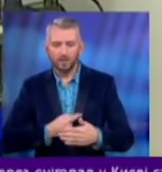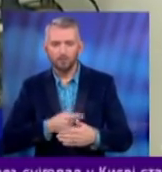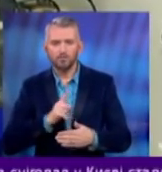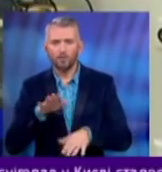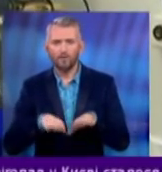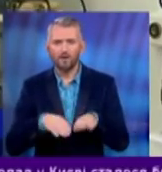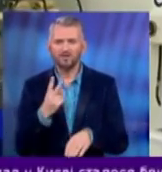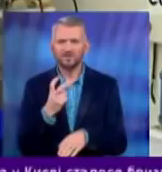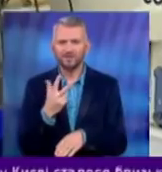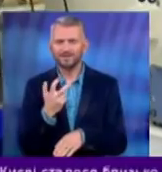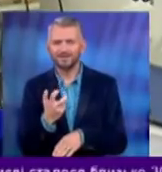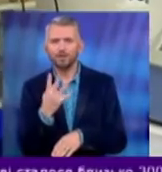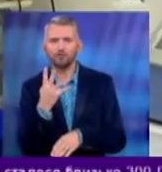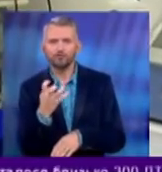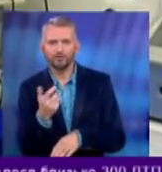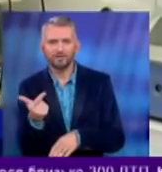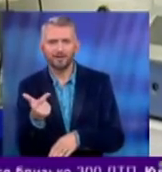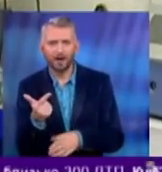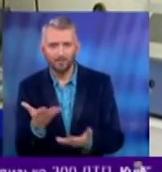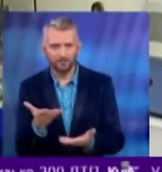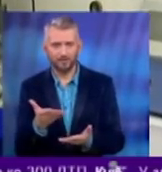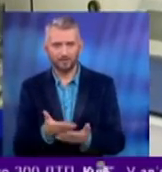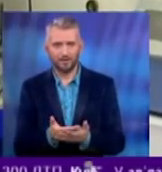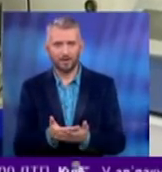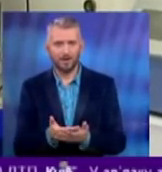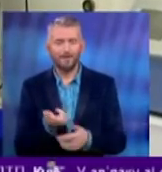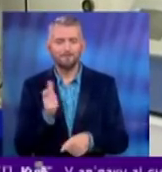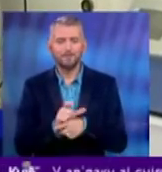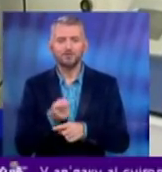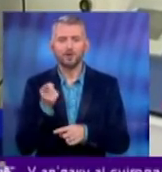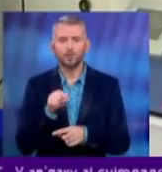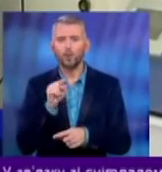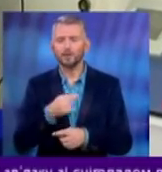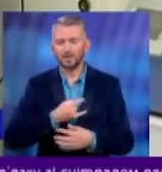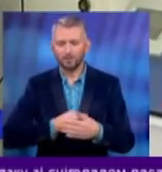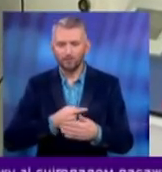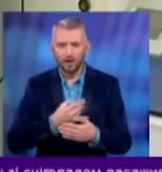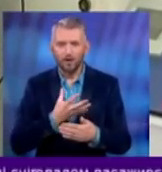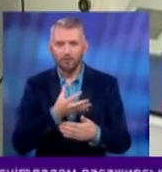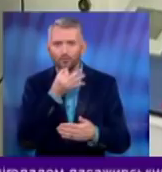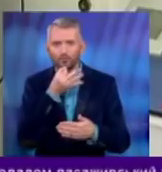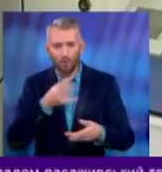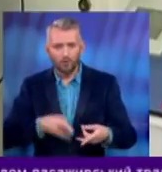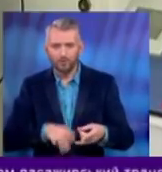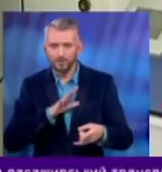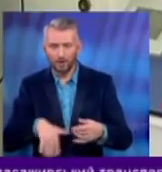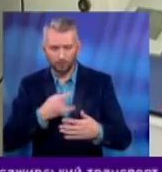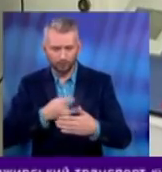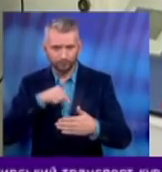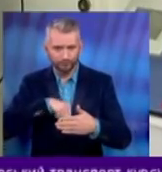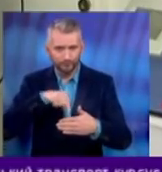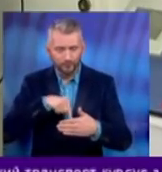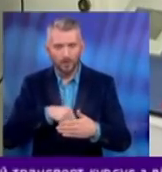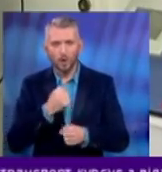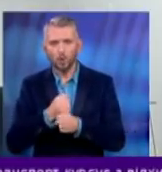важать 200, 300, 400 грамів. Більше того, ці немовлята перебувають ще в утробі матері, роблять